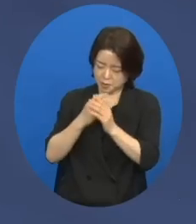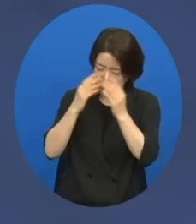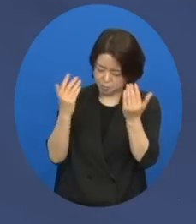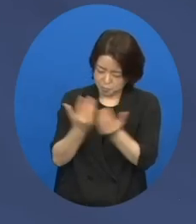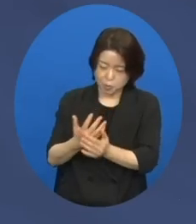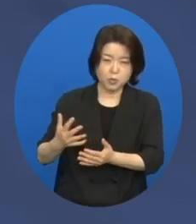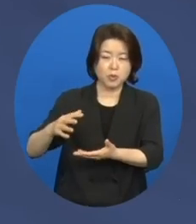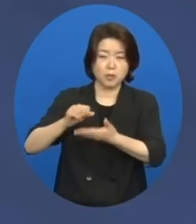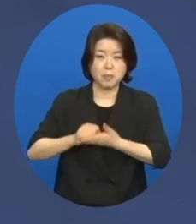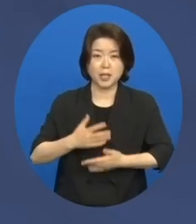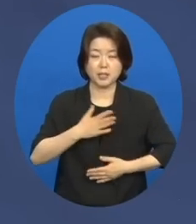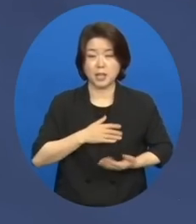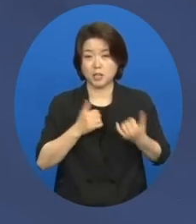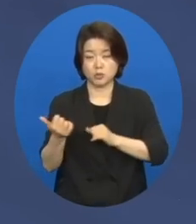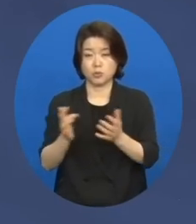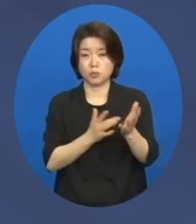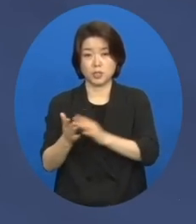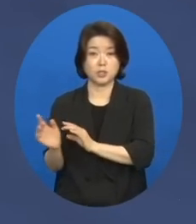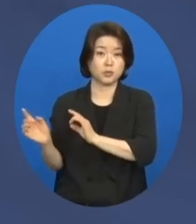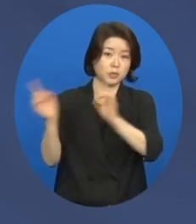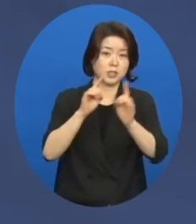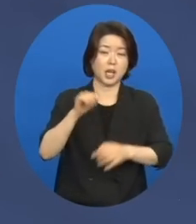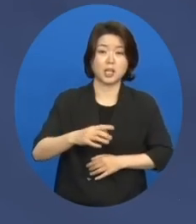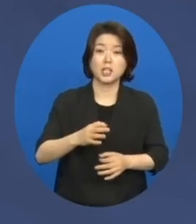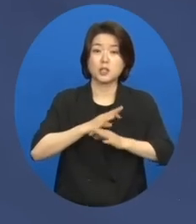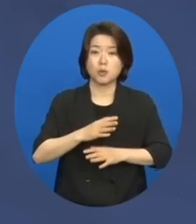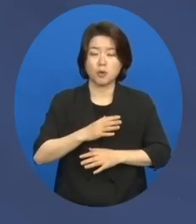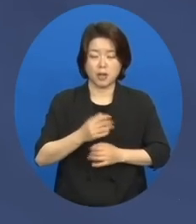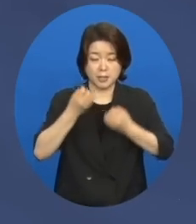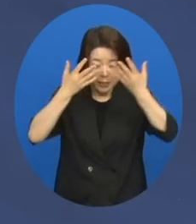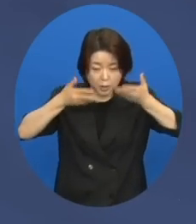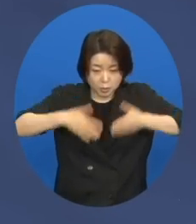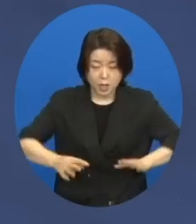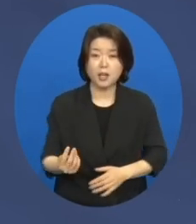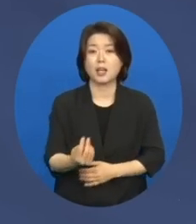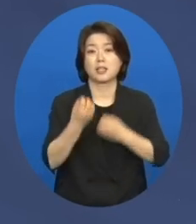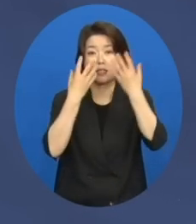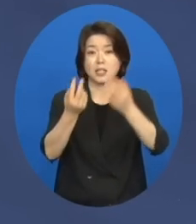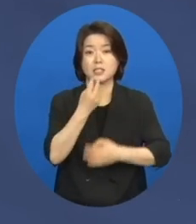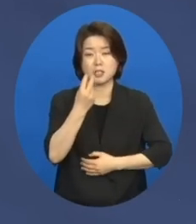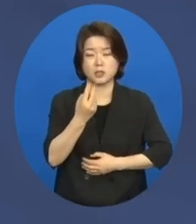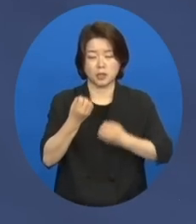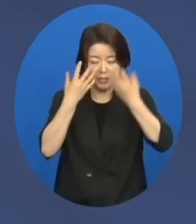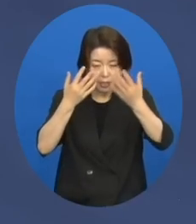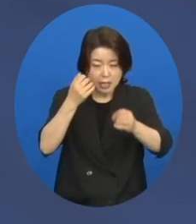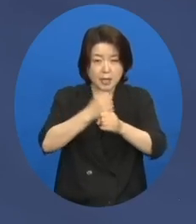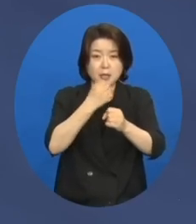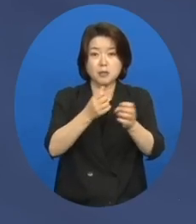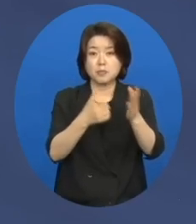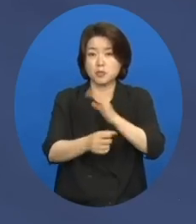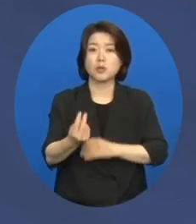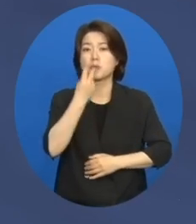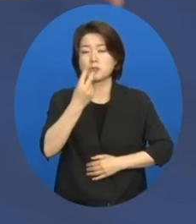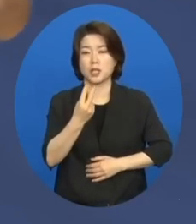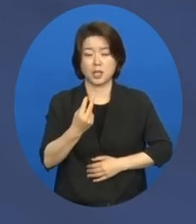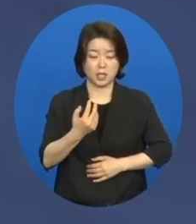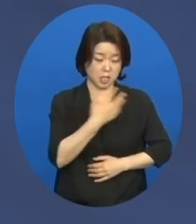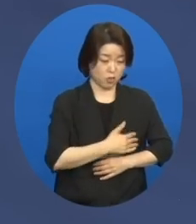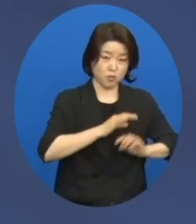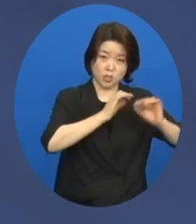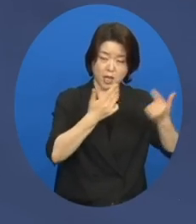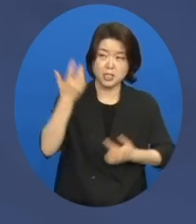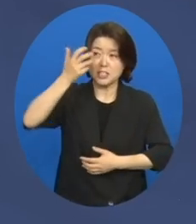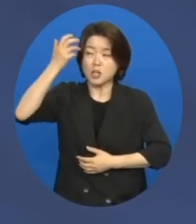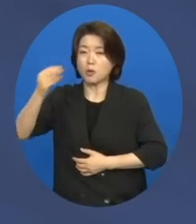나 죽고 예수 사는 이 놀라운 거듭난 새 생명 새 피조물의 생명 육이 아닌 영으로의 생명